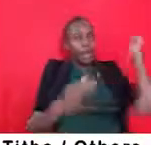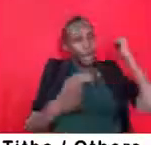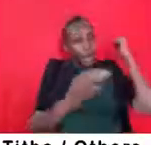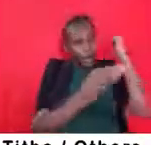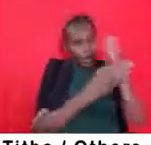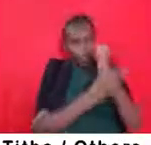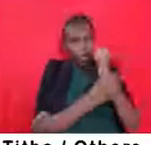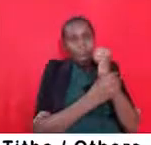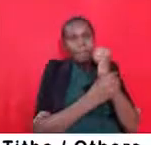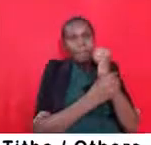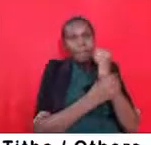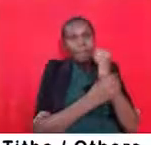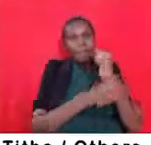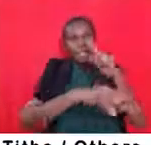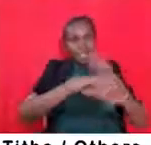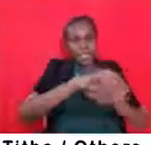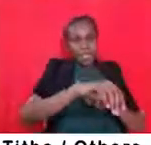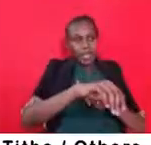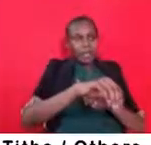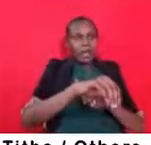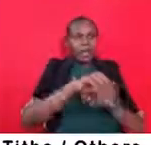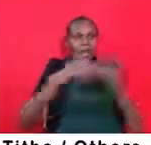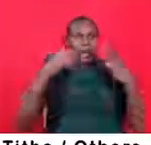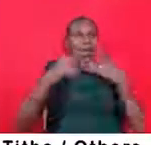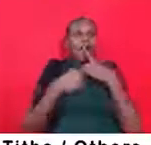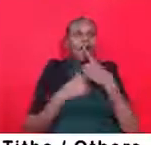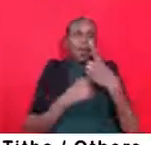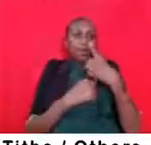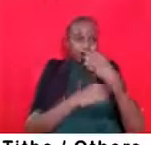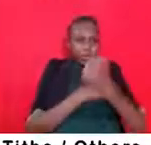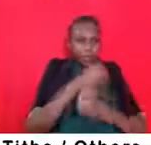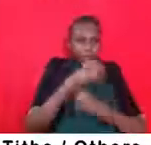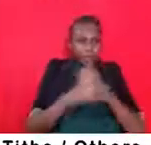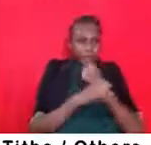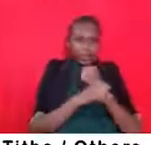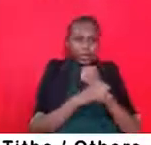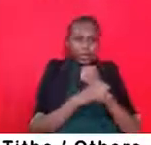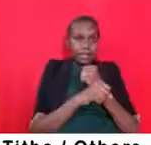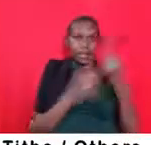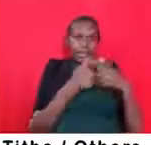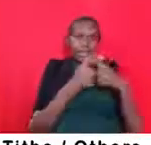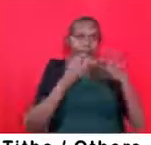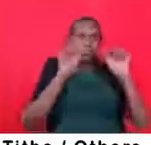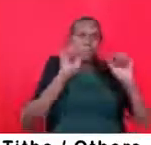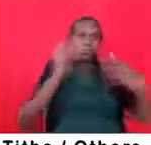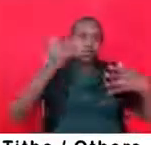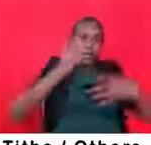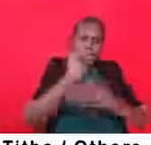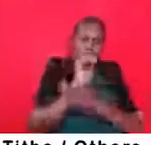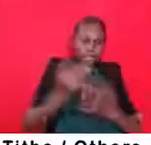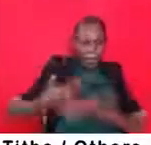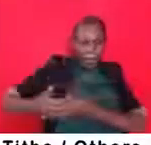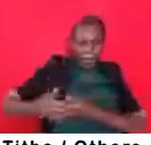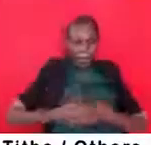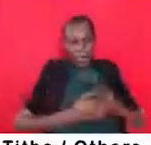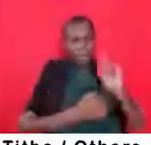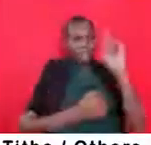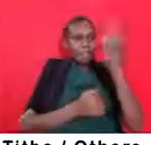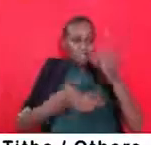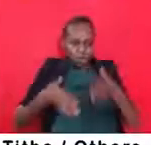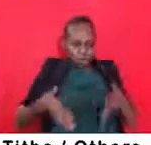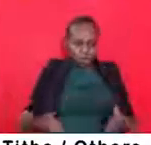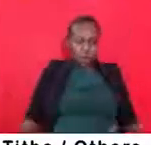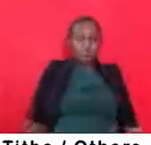Abraham, akiwa na miaka 100, aliweza kupata mtoto wake wa kwanza.